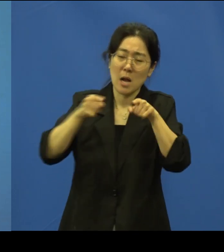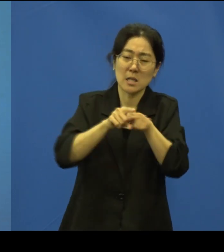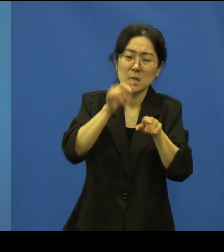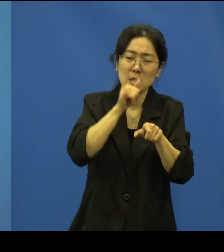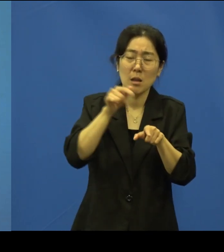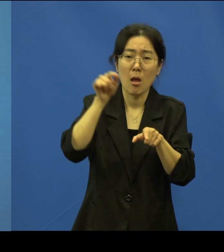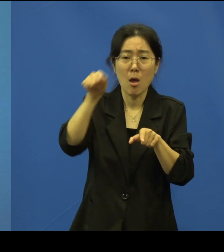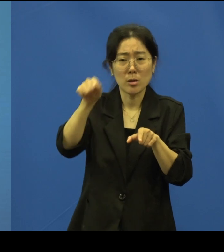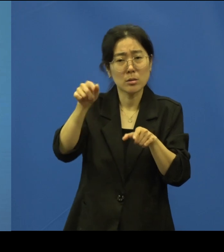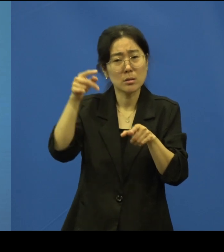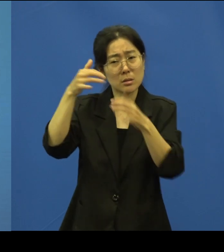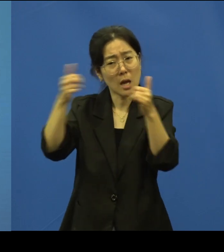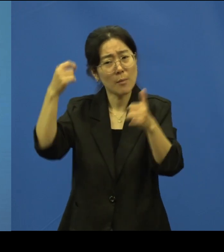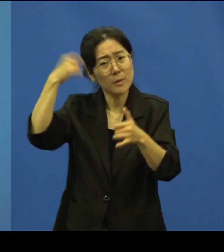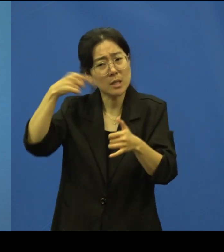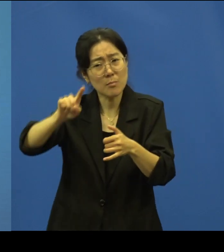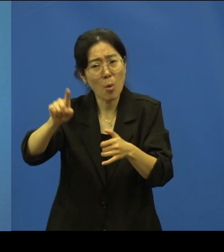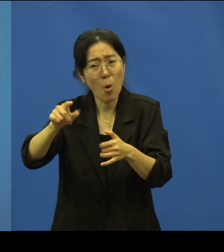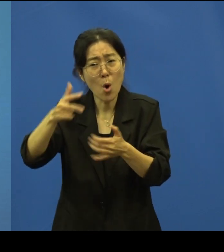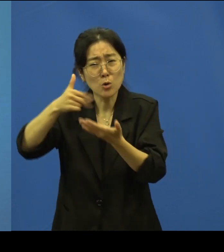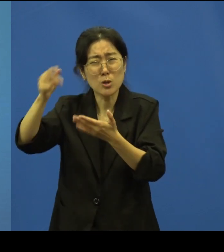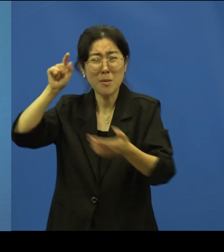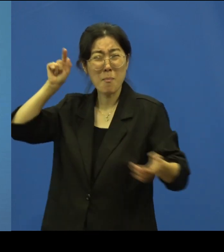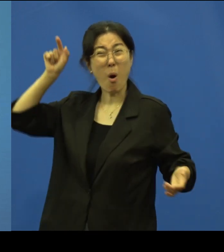너무 안타깝더라고요.